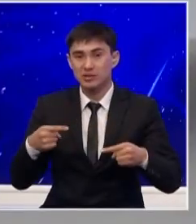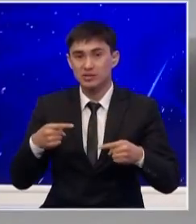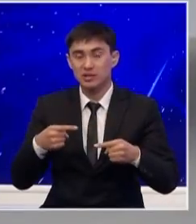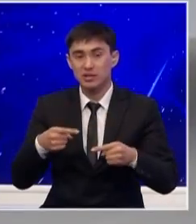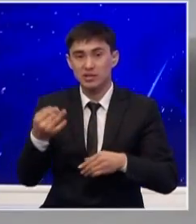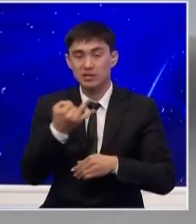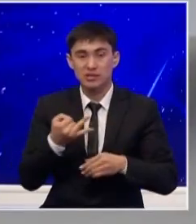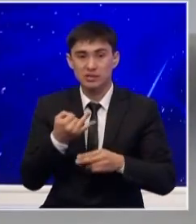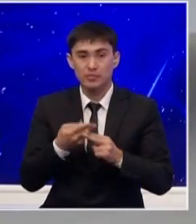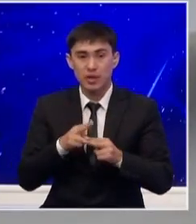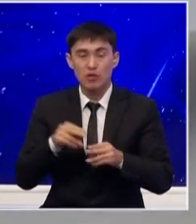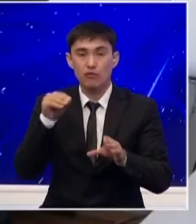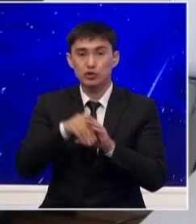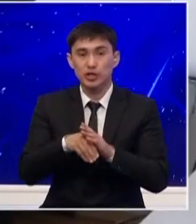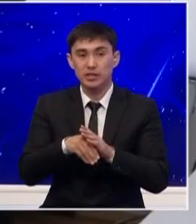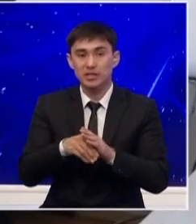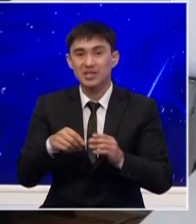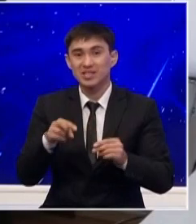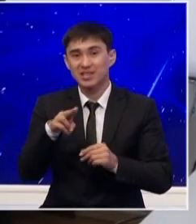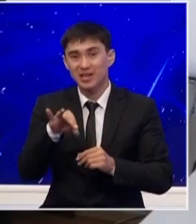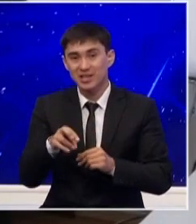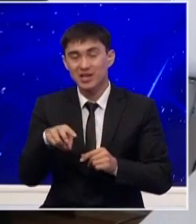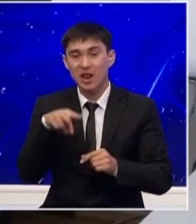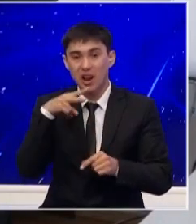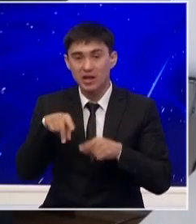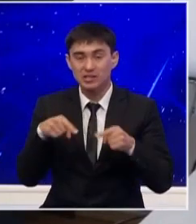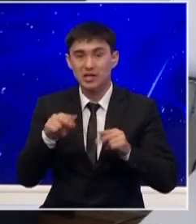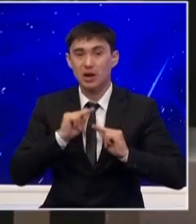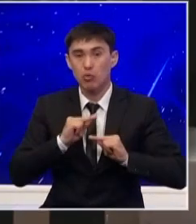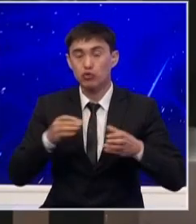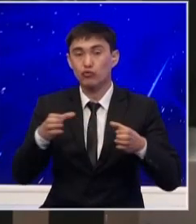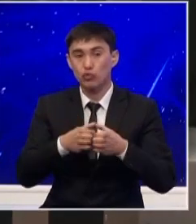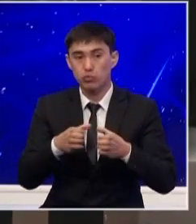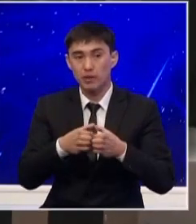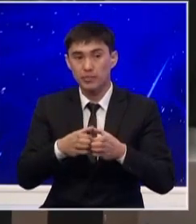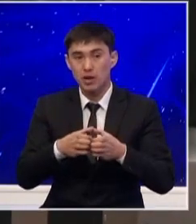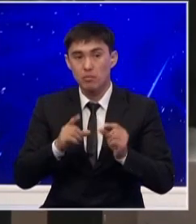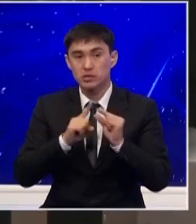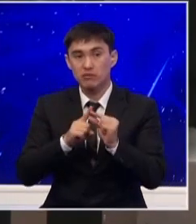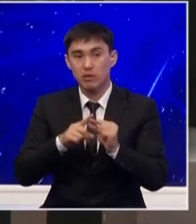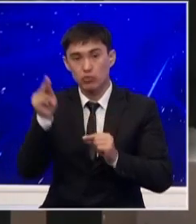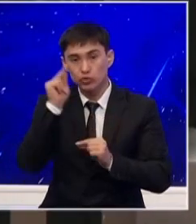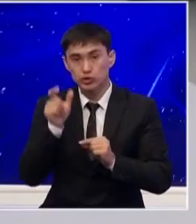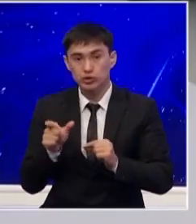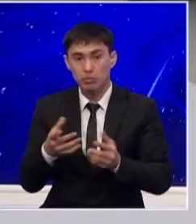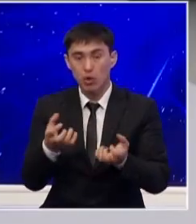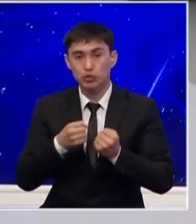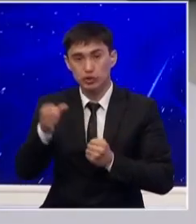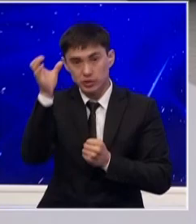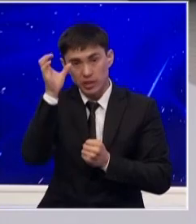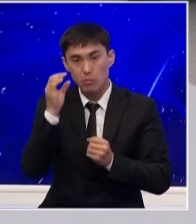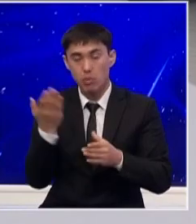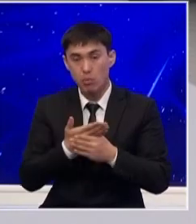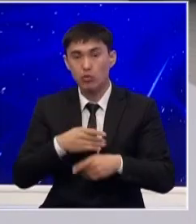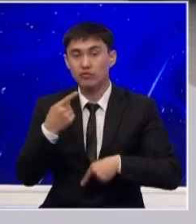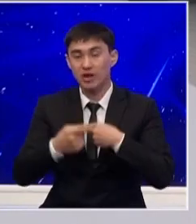и интересна. Она включает в себя тренинги, лекции и работы в группах. По словам обучающихся, полученные знания